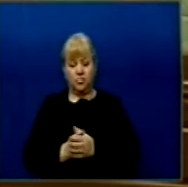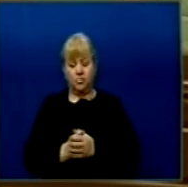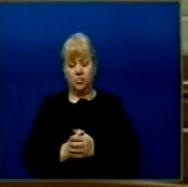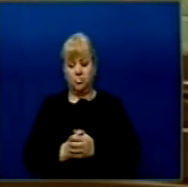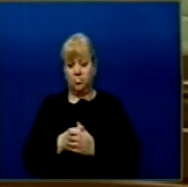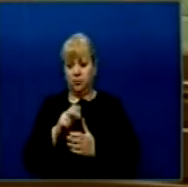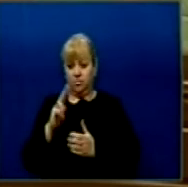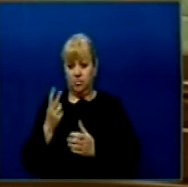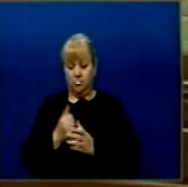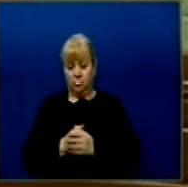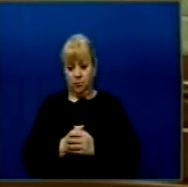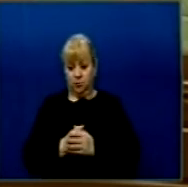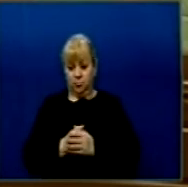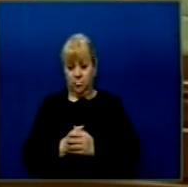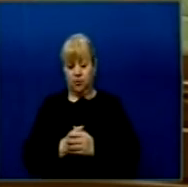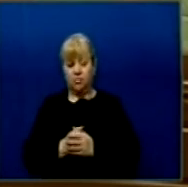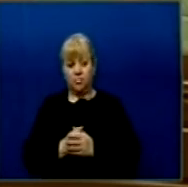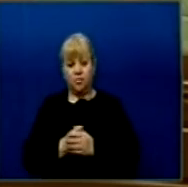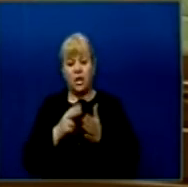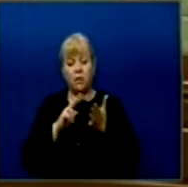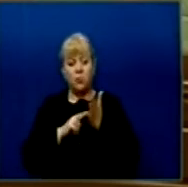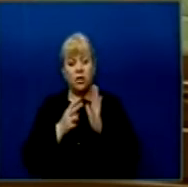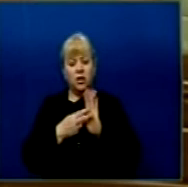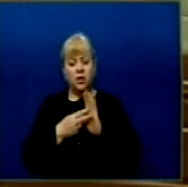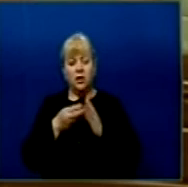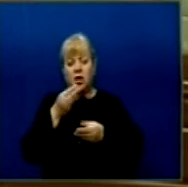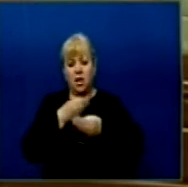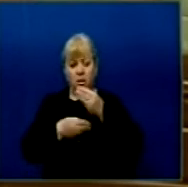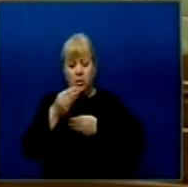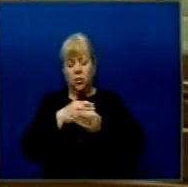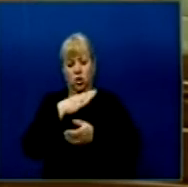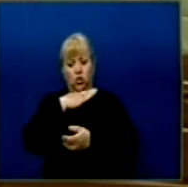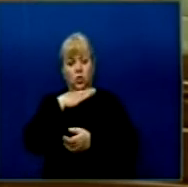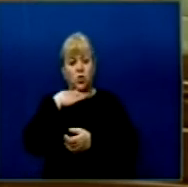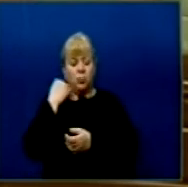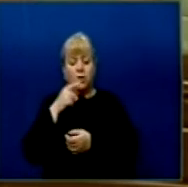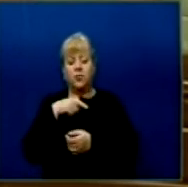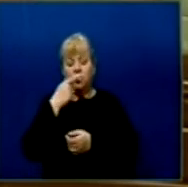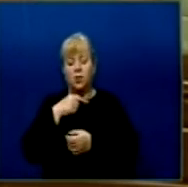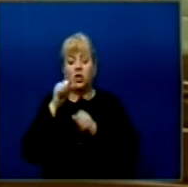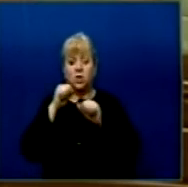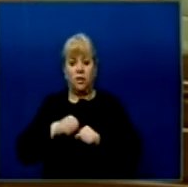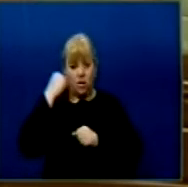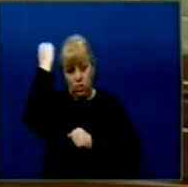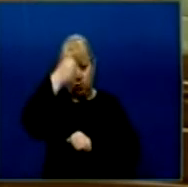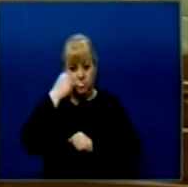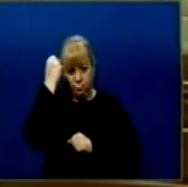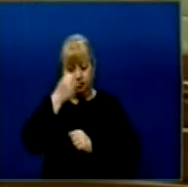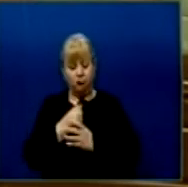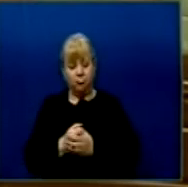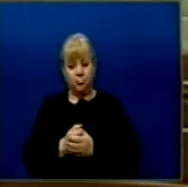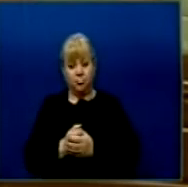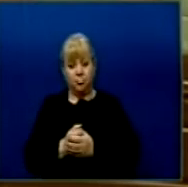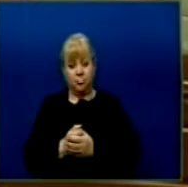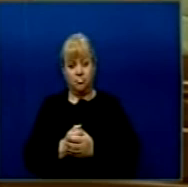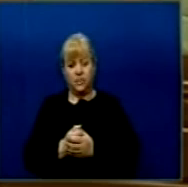Ndërkohë që përsa i përket politikave ekonomike, keni dëgjuar që shumë herë sa e flet qeveria e Kosovës për politikat ekonomike, i